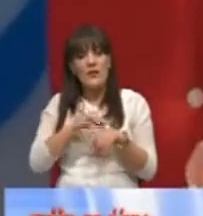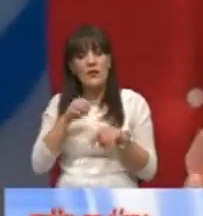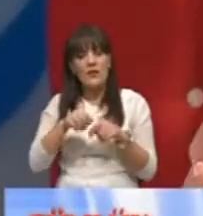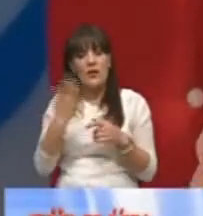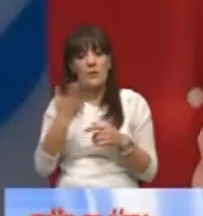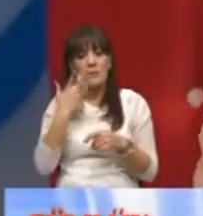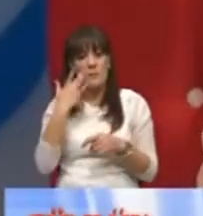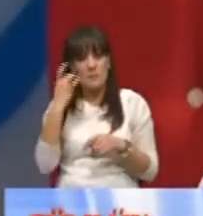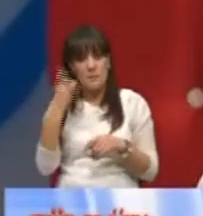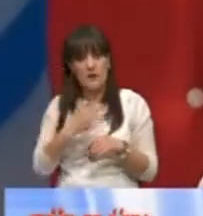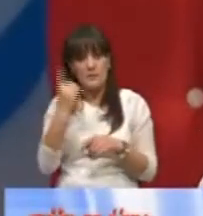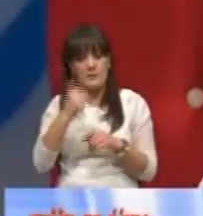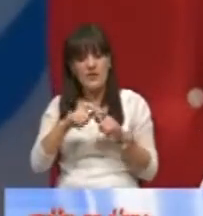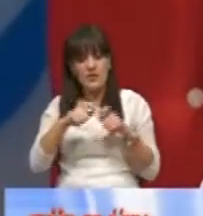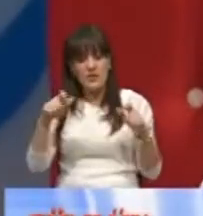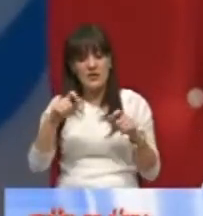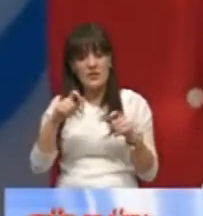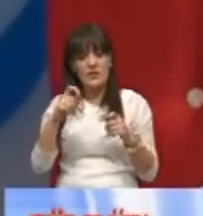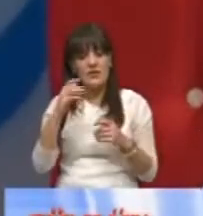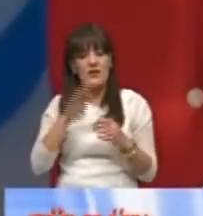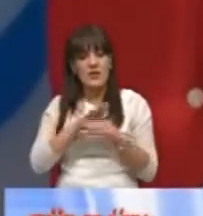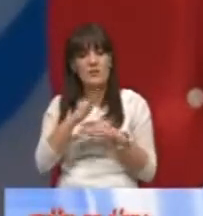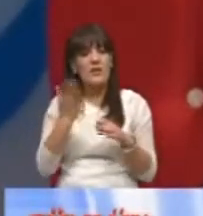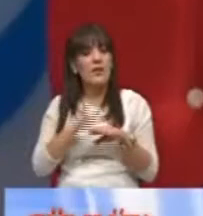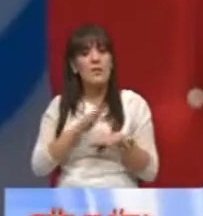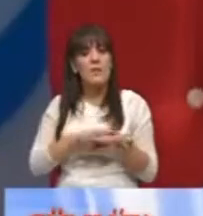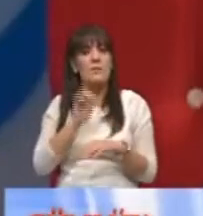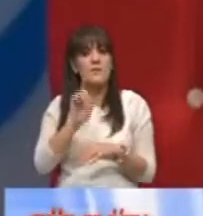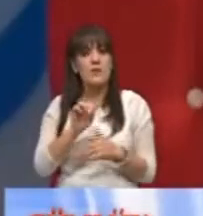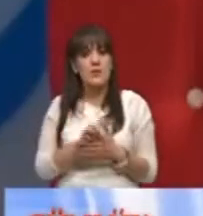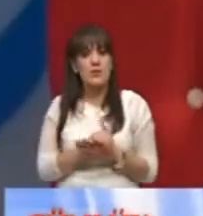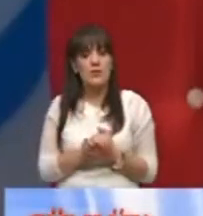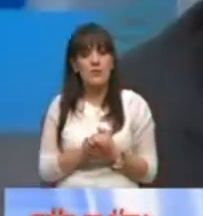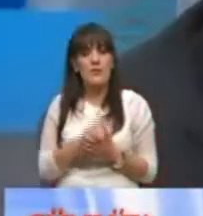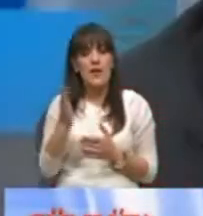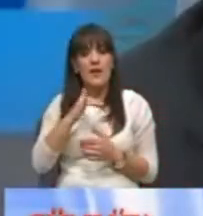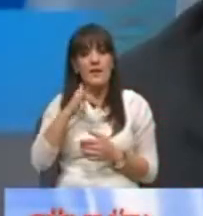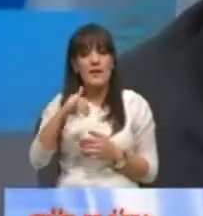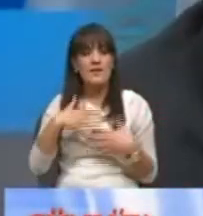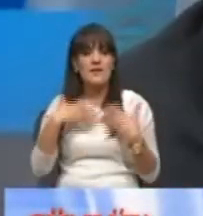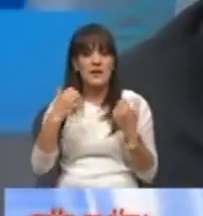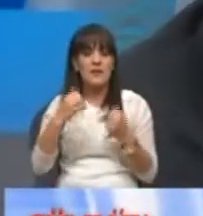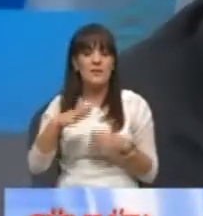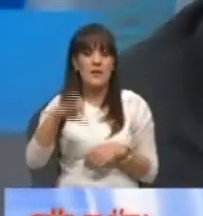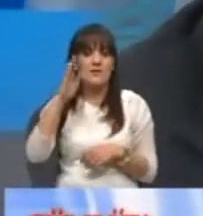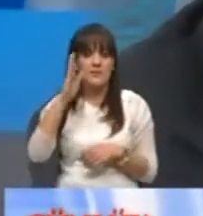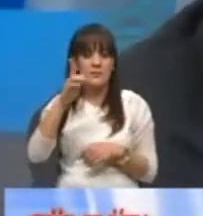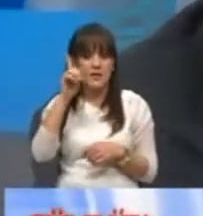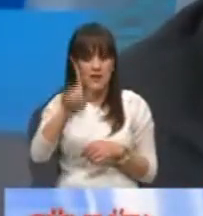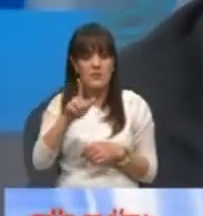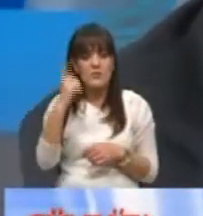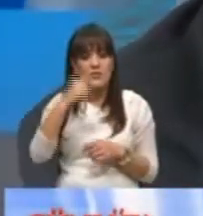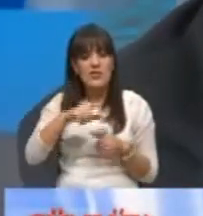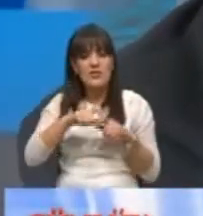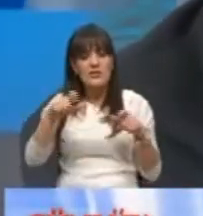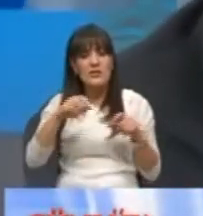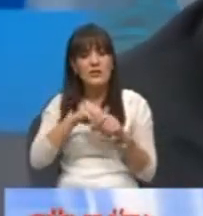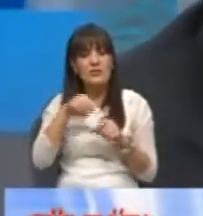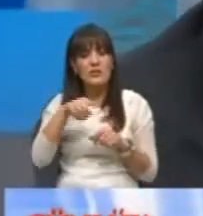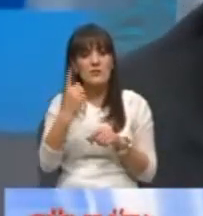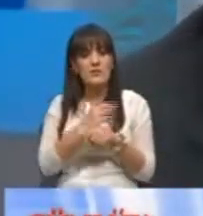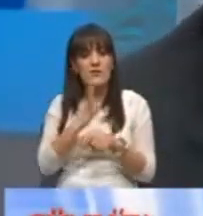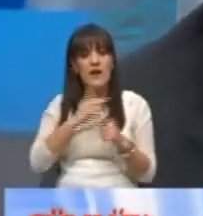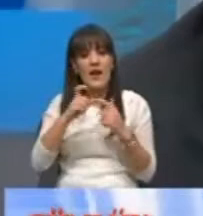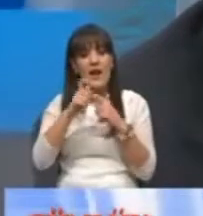artık bariz bir çıkık durumu yaşamışsak ne yapmamız gerekiyor? En yakın sağlık merkezine gitmek lazım. Çünkü çıkıkların şöyle bir durum var.